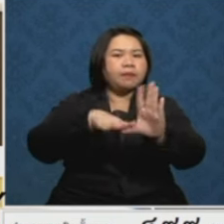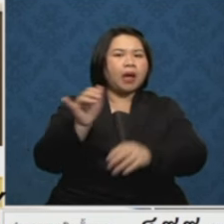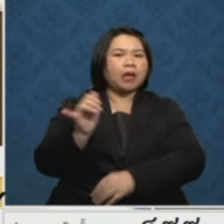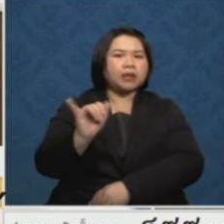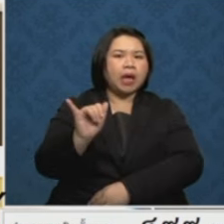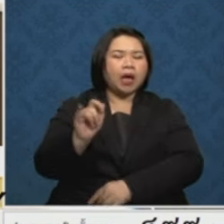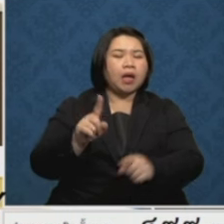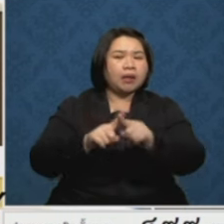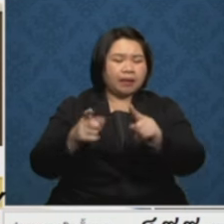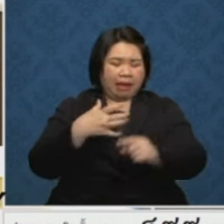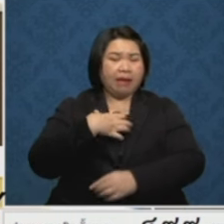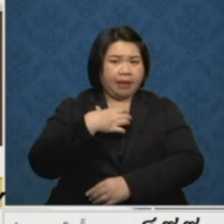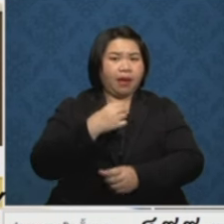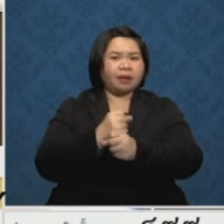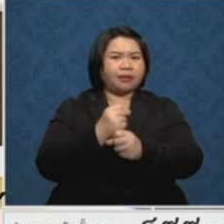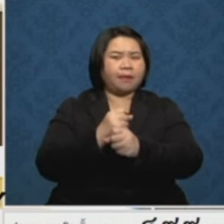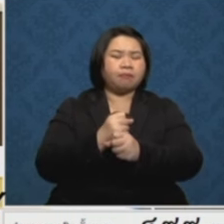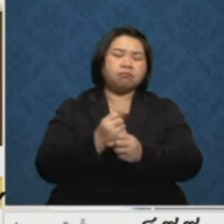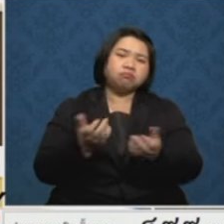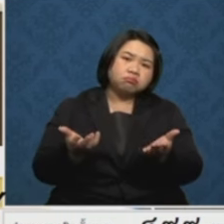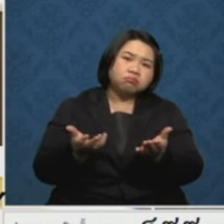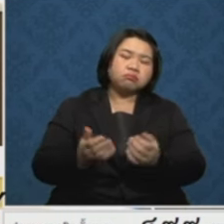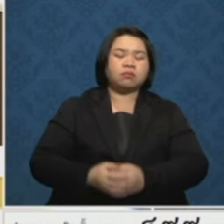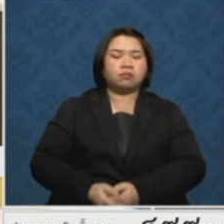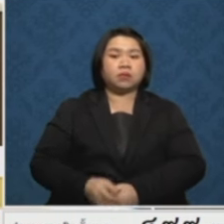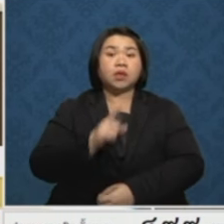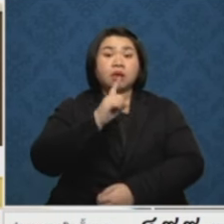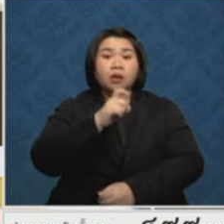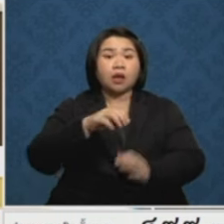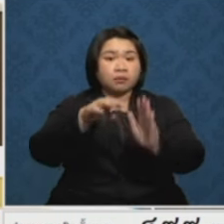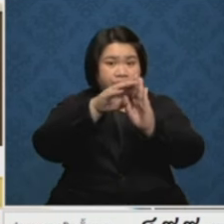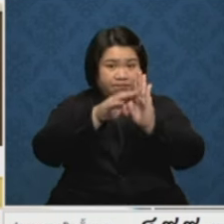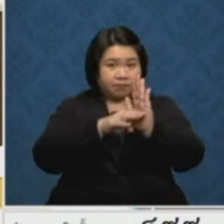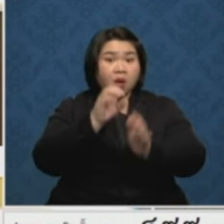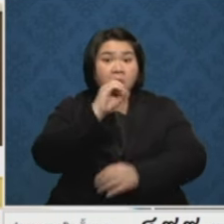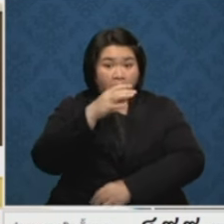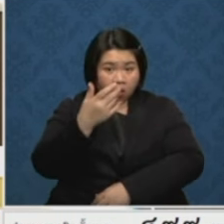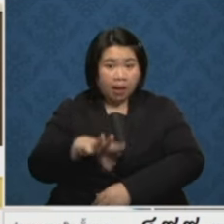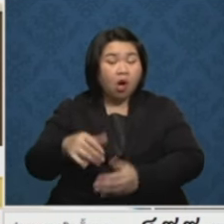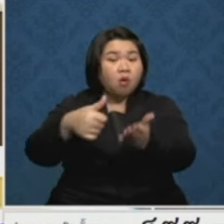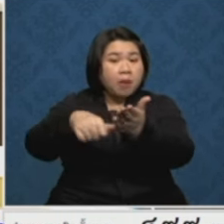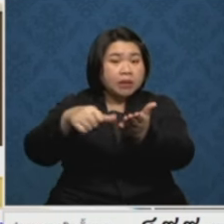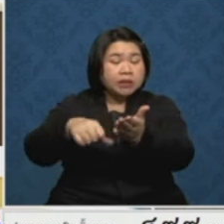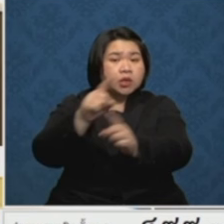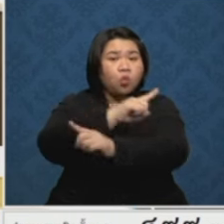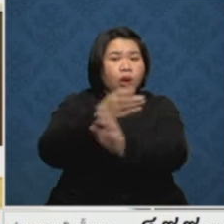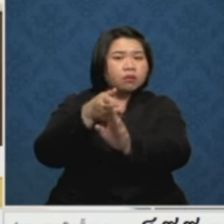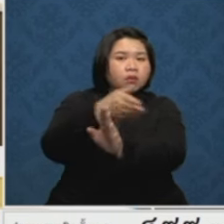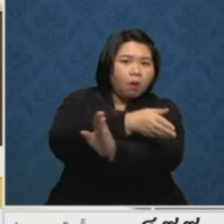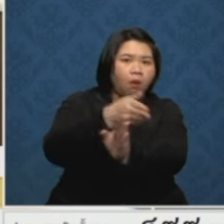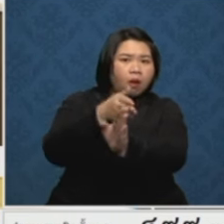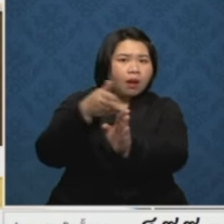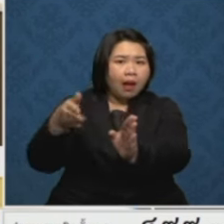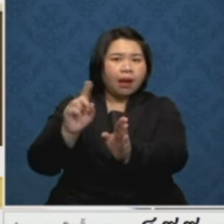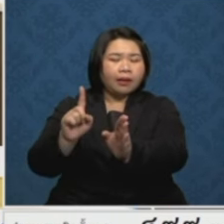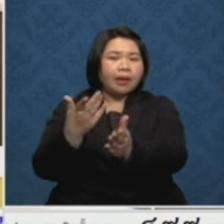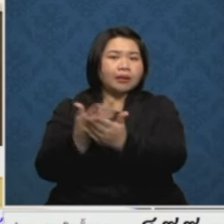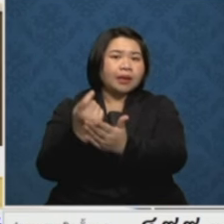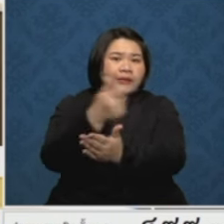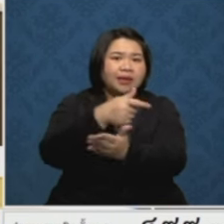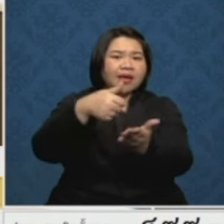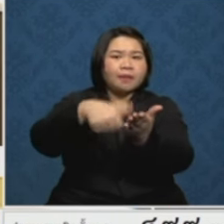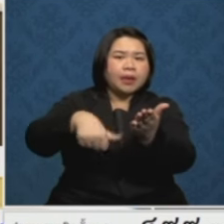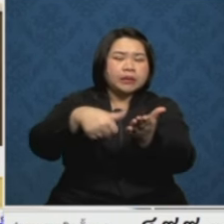ที่จะแลกเป็นเงินสดได้ทุกวันนี้มีบอกเขาหรือยังว่าคุณต้องเข้าฐานภาษีเมื่อไหร่คุณต้องจ่ายเงินได้ภาษีบุคคลธรรมด